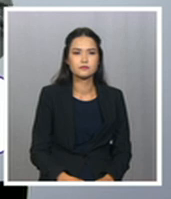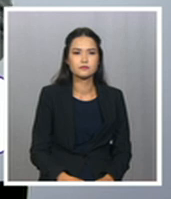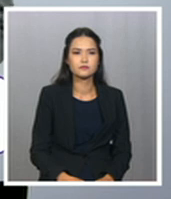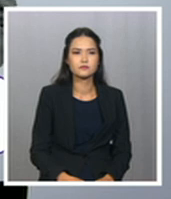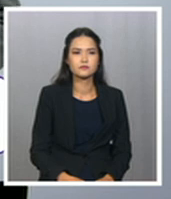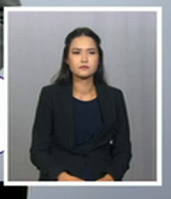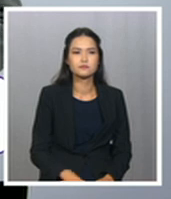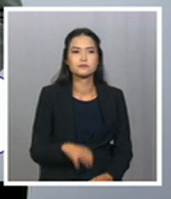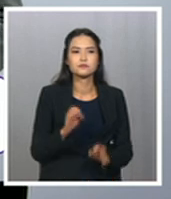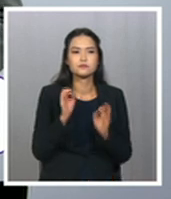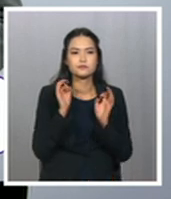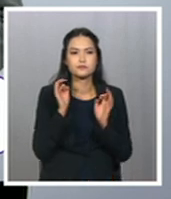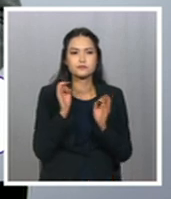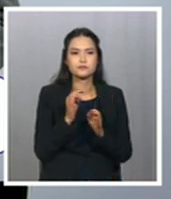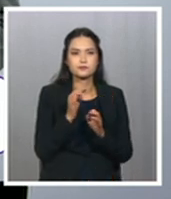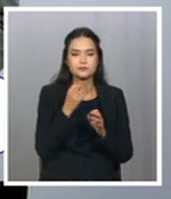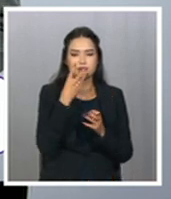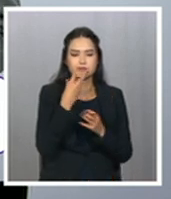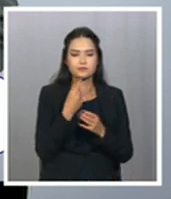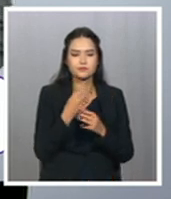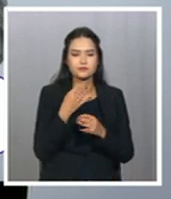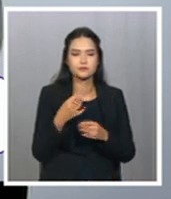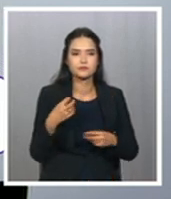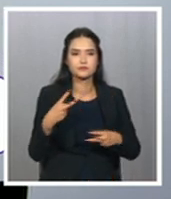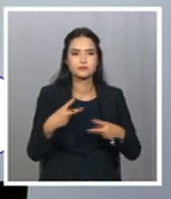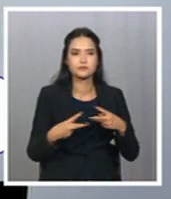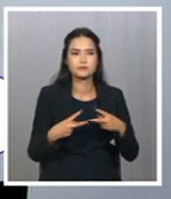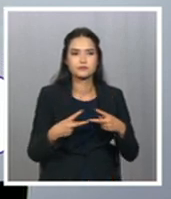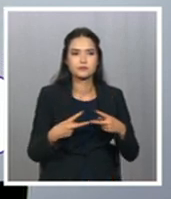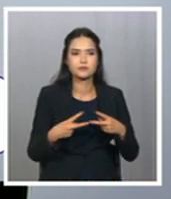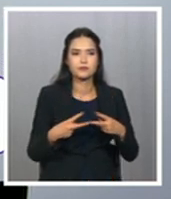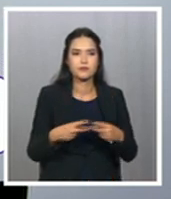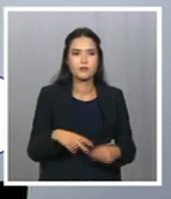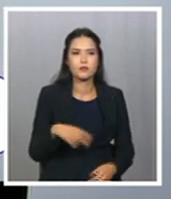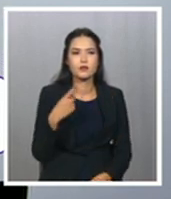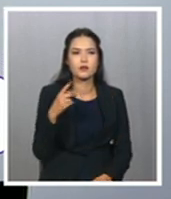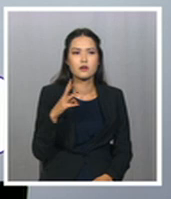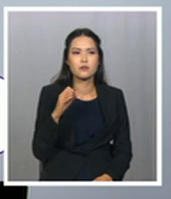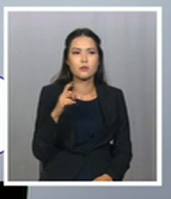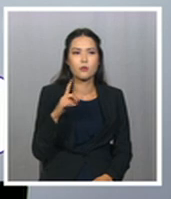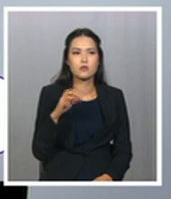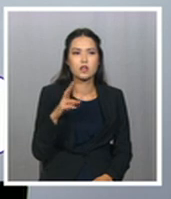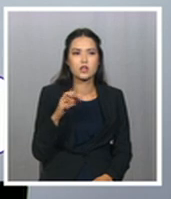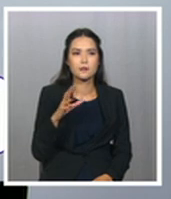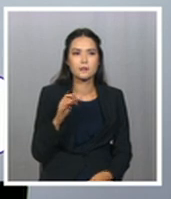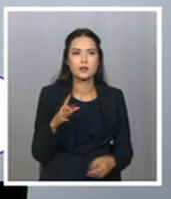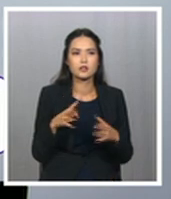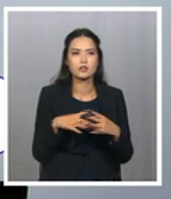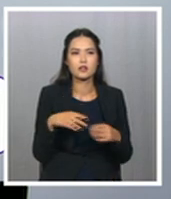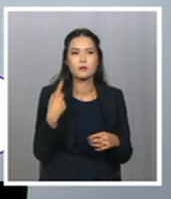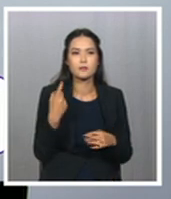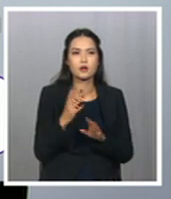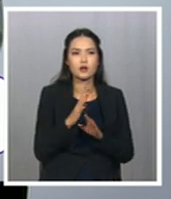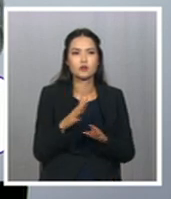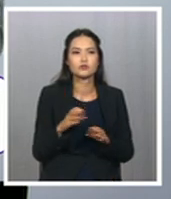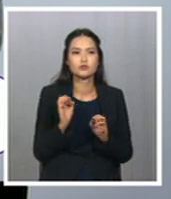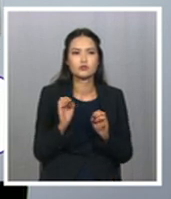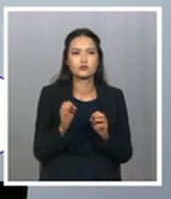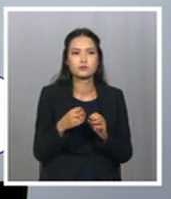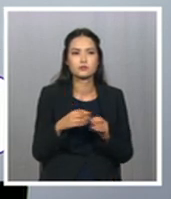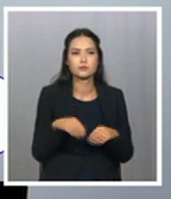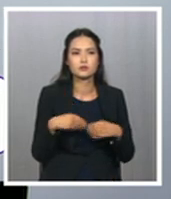Дұрыс жауапты өз жауаптарыңызбен салыстырыңыздар. Моногибридті будандастыру дегеніміз бір ғана жұп